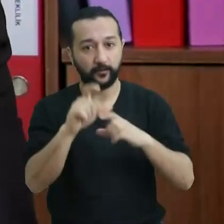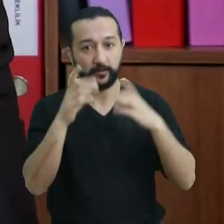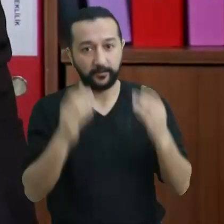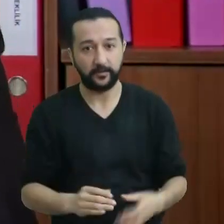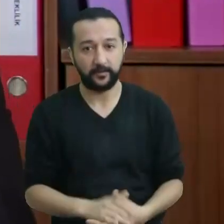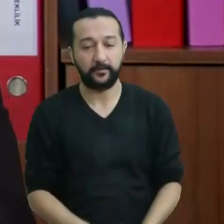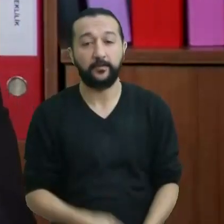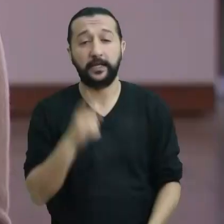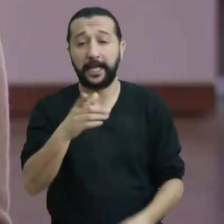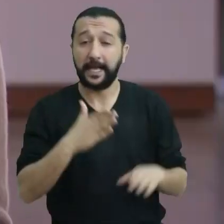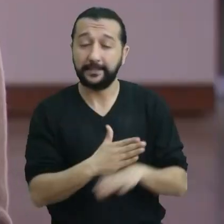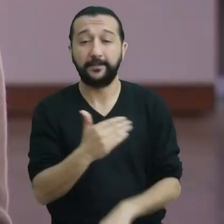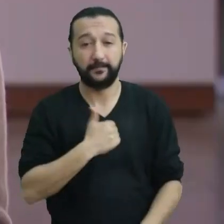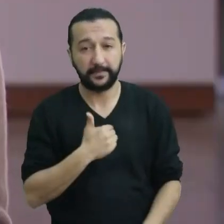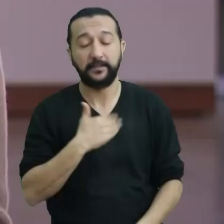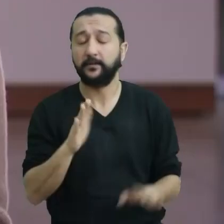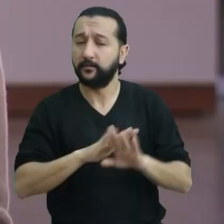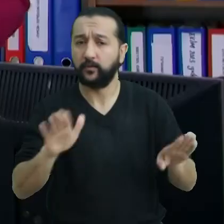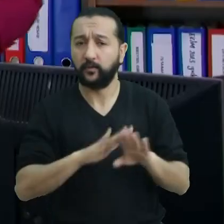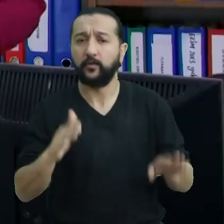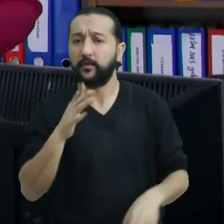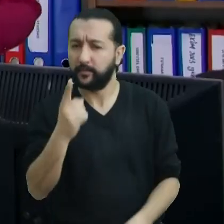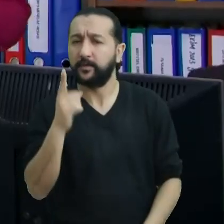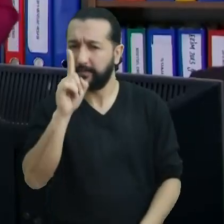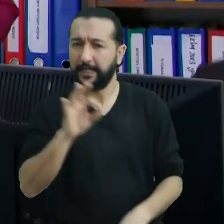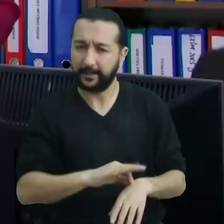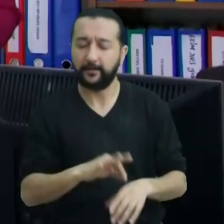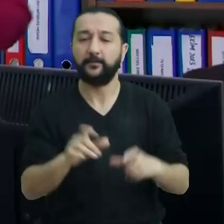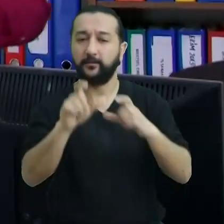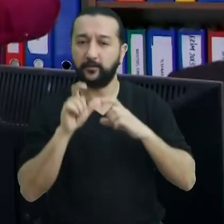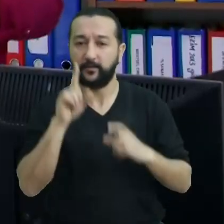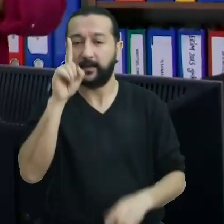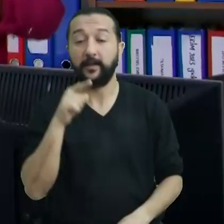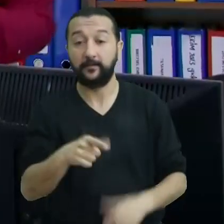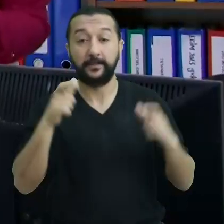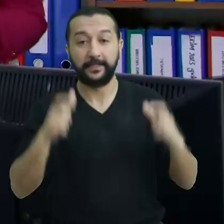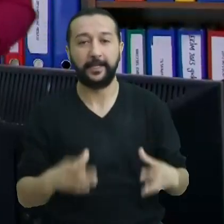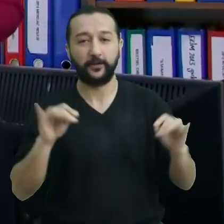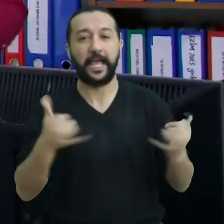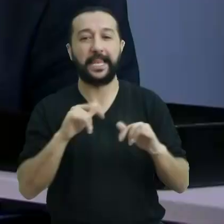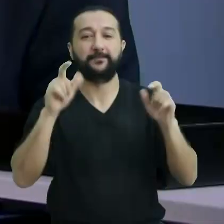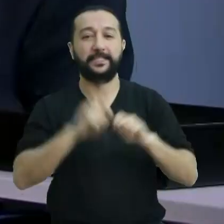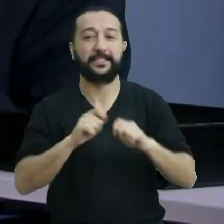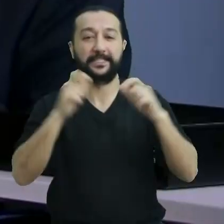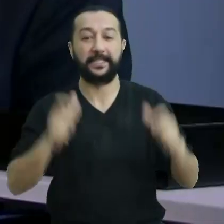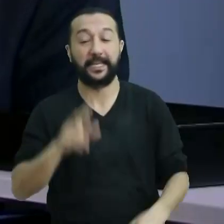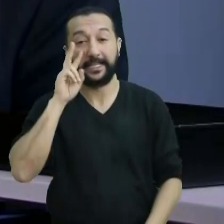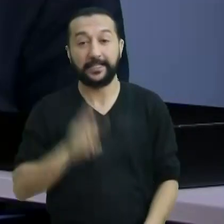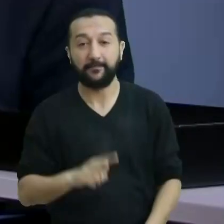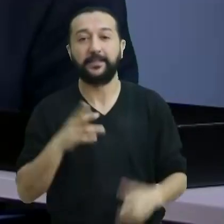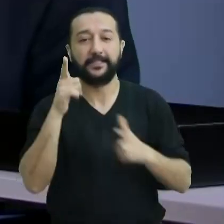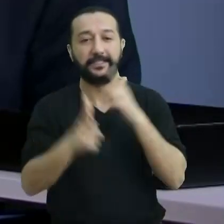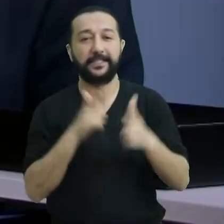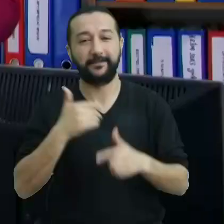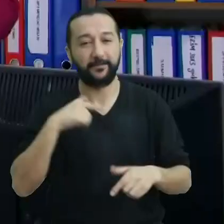mı? Aslında biz... Yok, biricik bir dakika ya. Sorsun vallahi. Ayrıca burası nasıl eğlenceli bir yer. Yemin ederim sirk